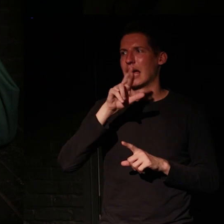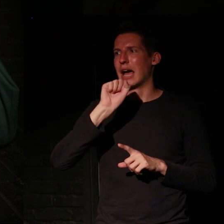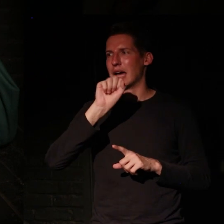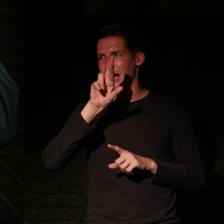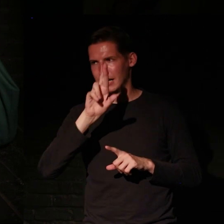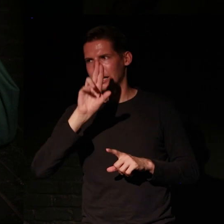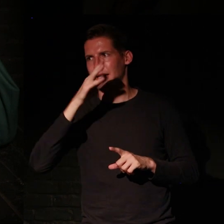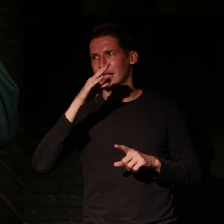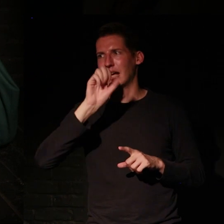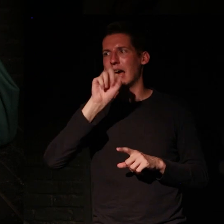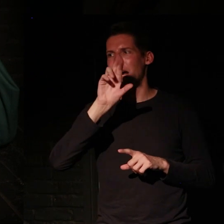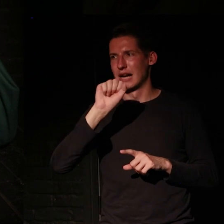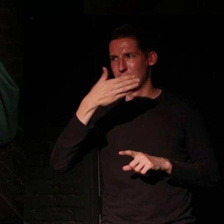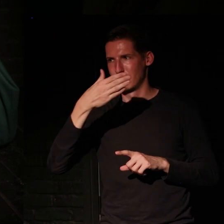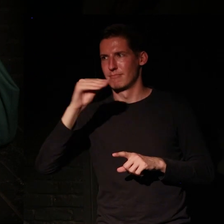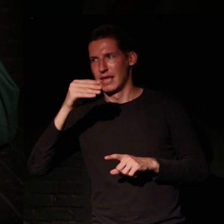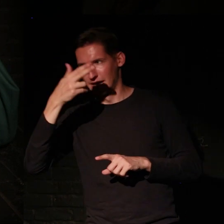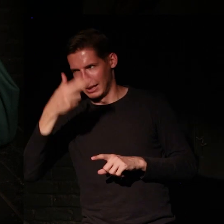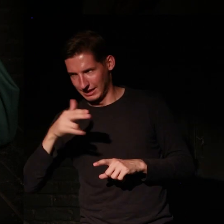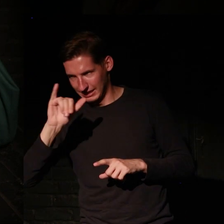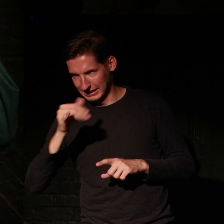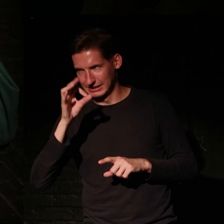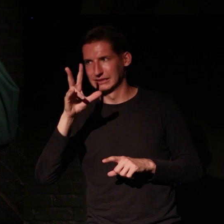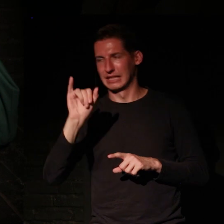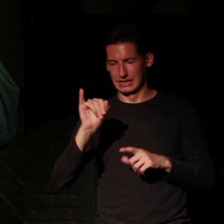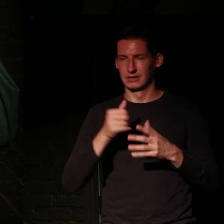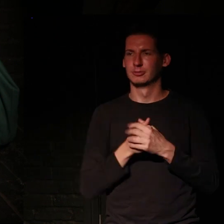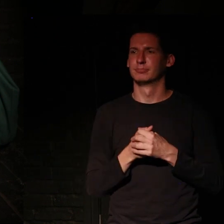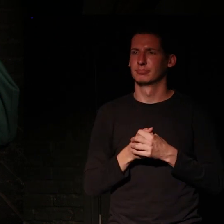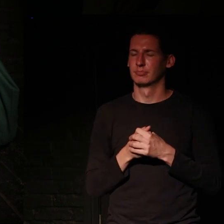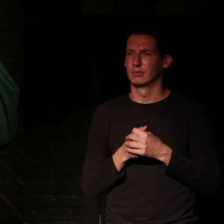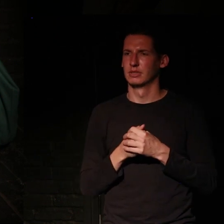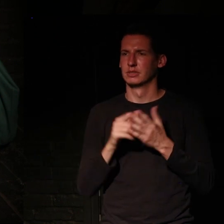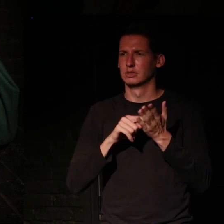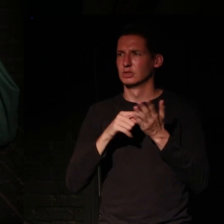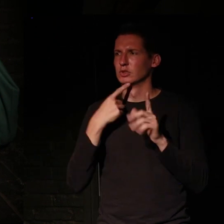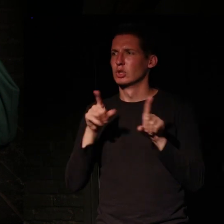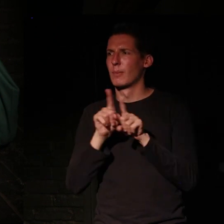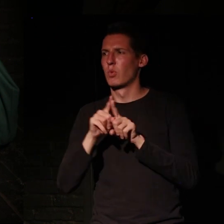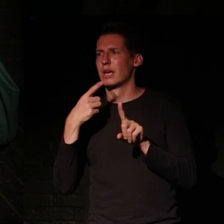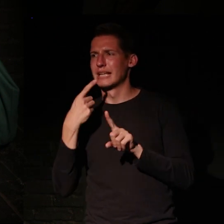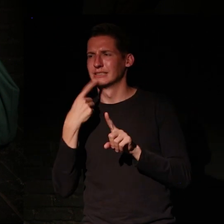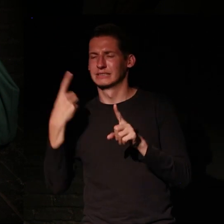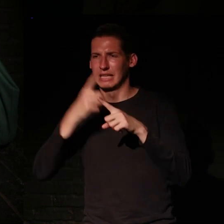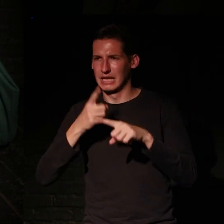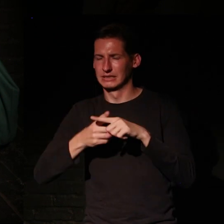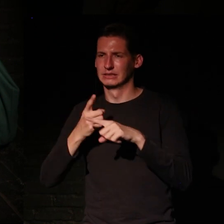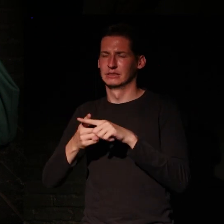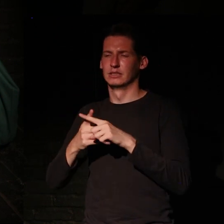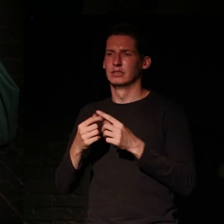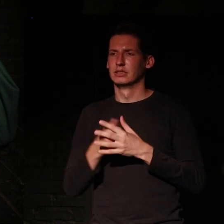język, bo aramejski jest językiem semickim, a tutaj greka. Do tego wszystkiego jeszcze kolejna interpretacja jest taka,